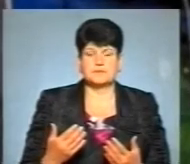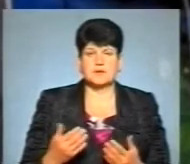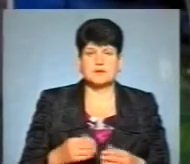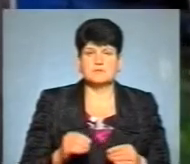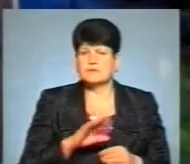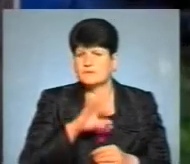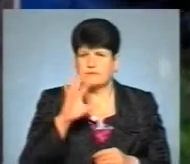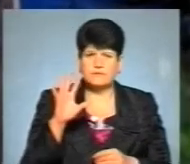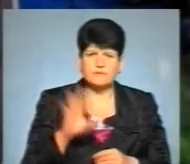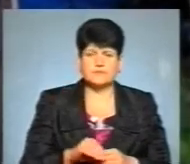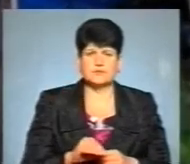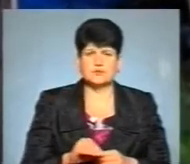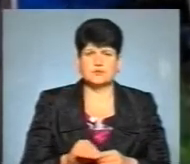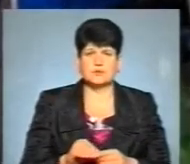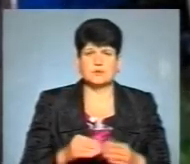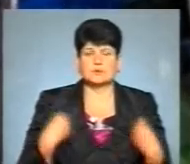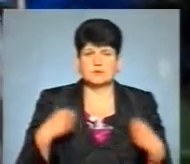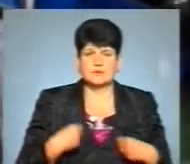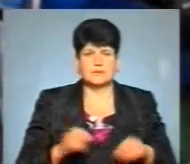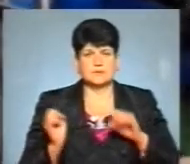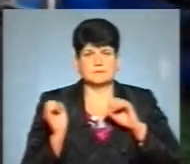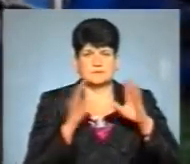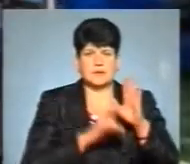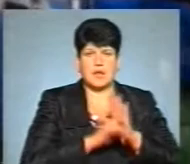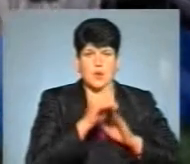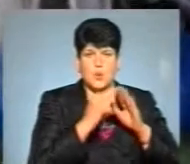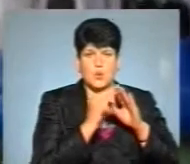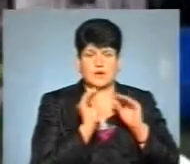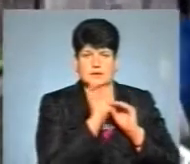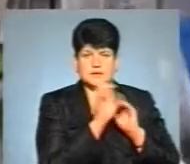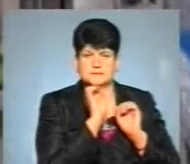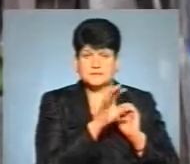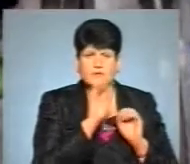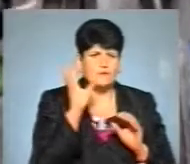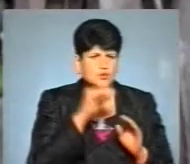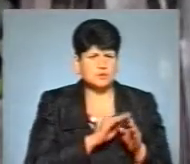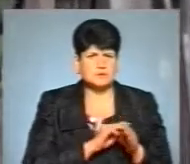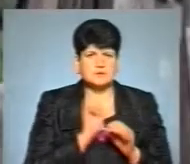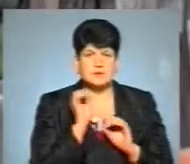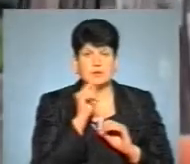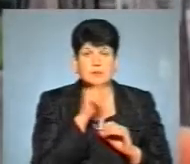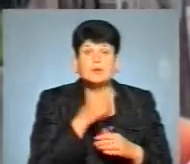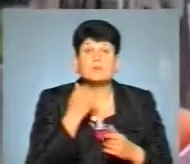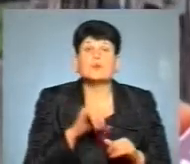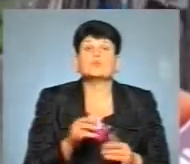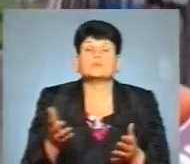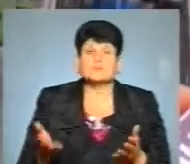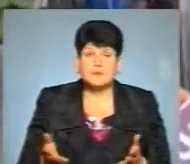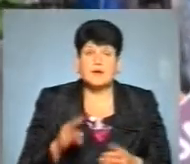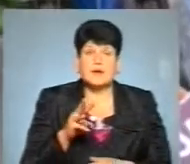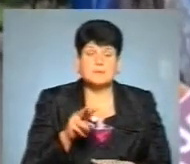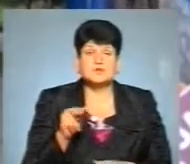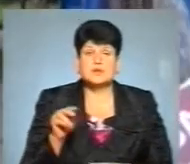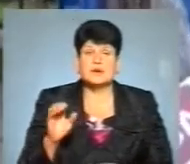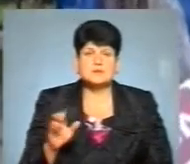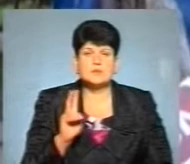шматі, все на горі забили, там на горі, на поді і тут. Все забили, бо нема людей. МЧС нікого